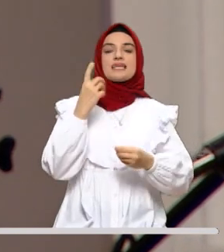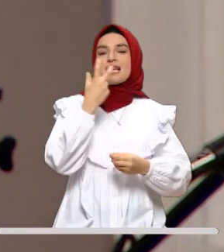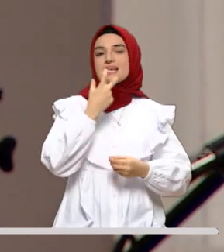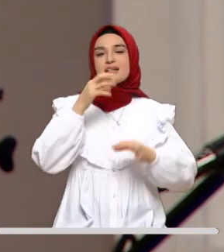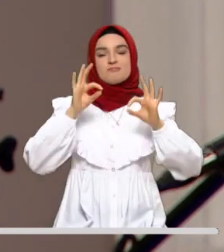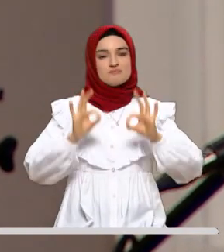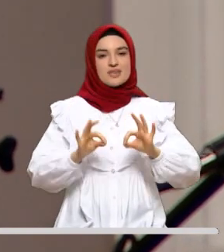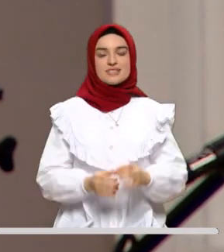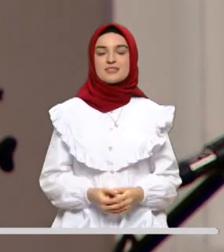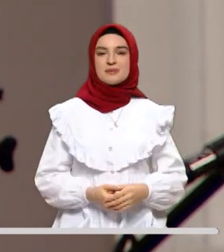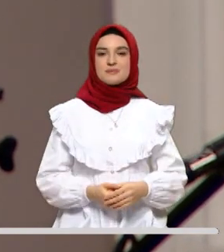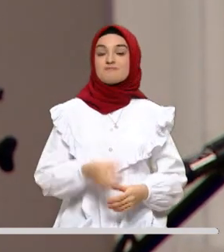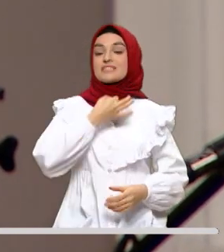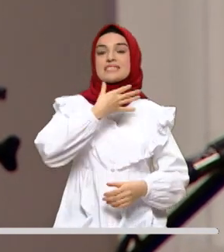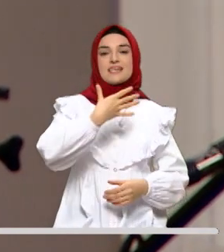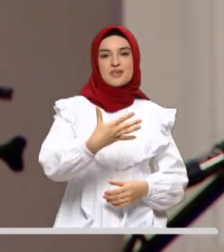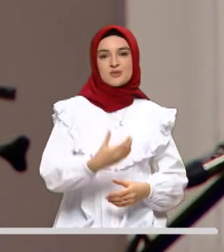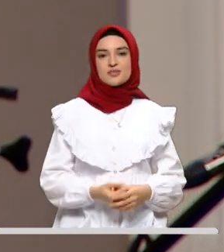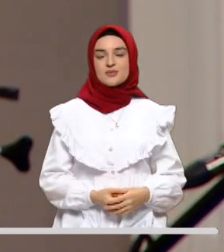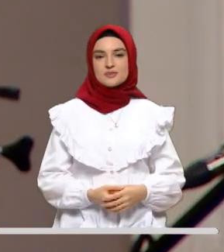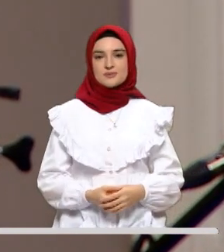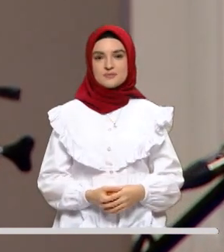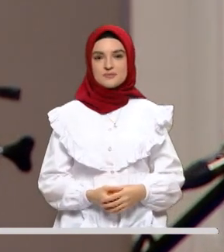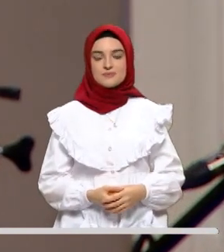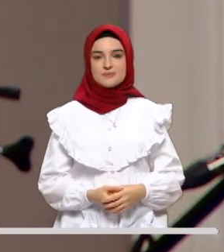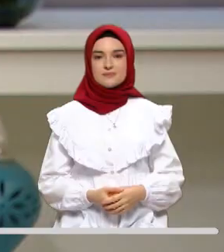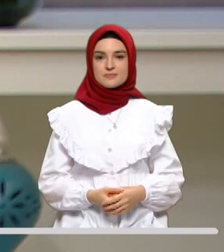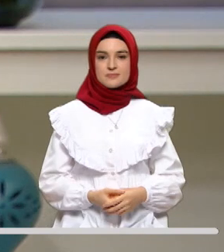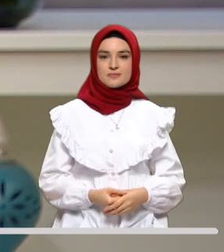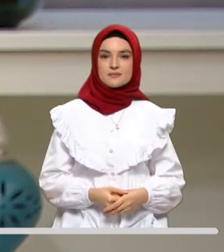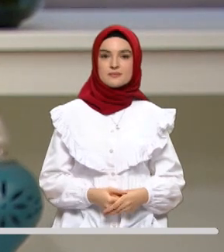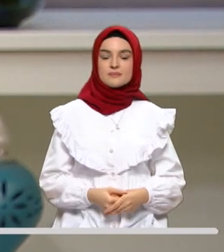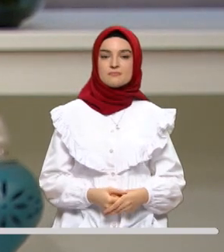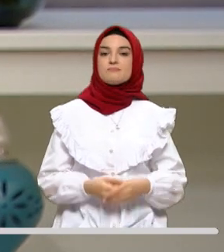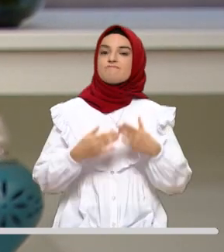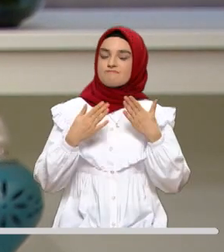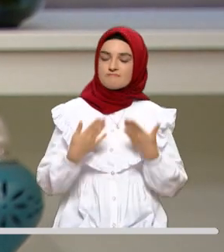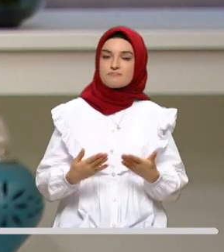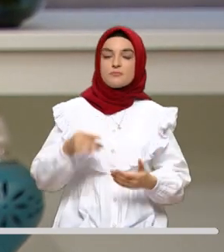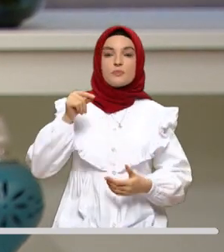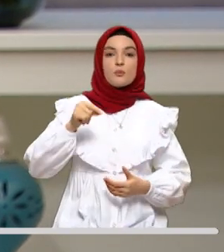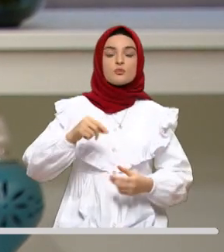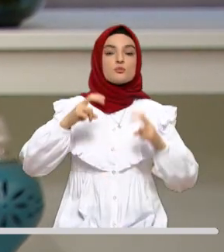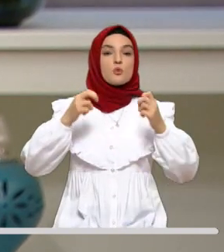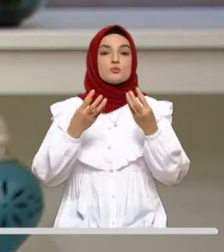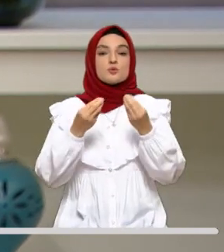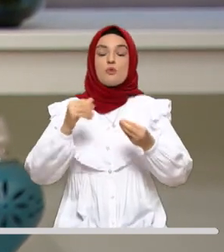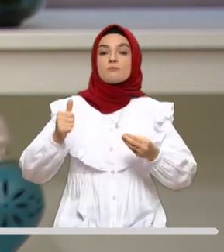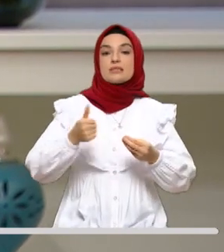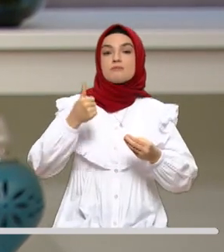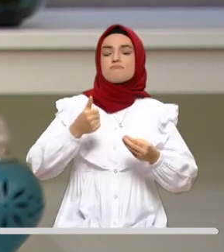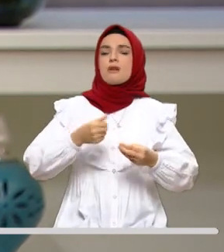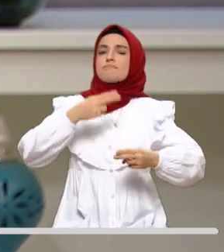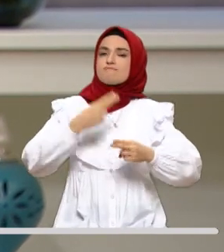açılışımızı gerçekleştirdiler. Teşekkür ediyoruz. Ağzınıza sağlık, emeğinize sağlık arkadaşlar. Evet efendim, bugünkü konumuz gerçekten öyle kıymetli ki